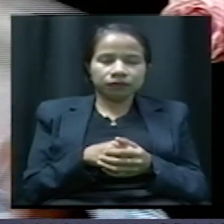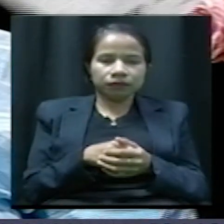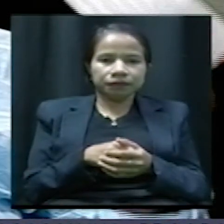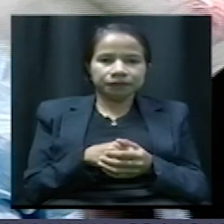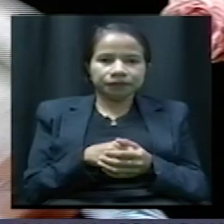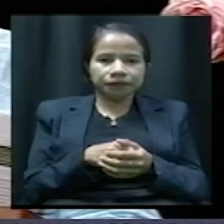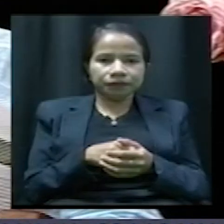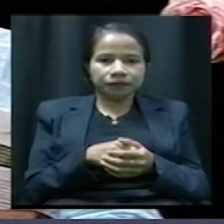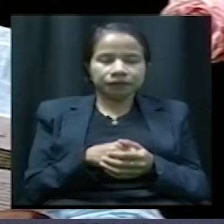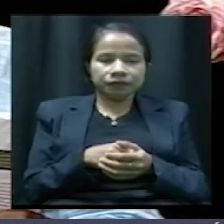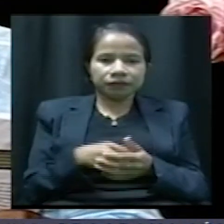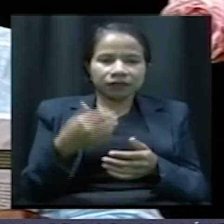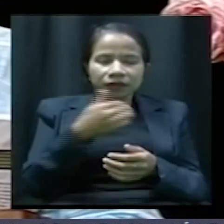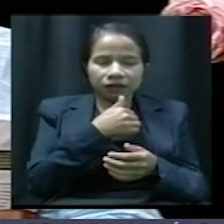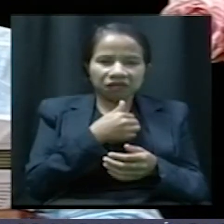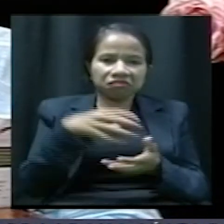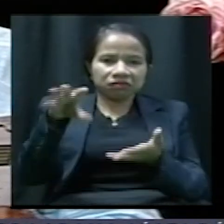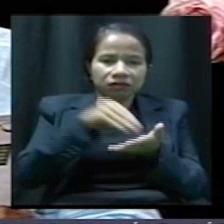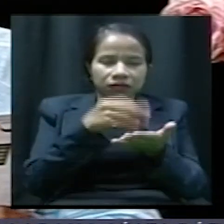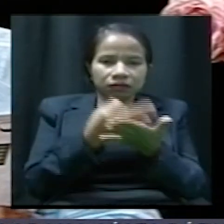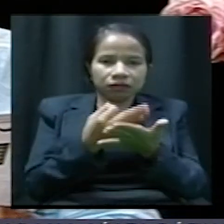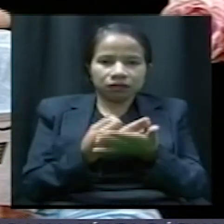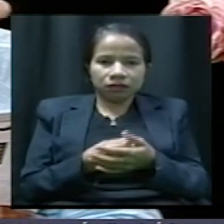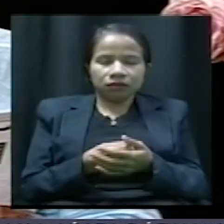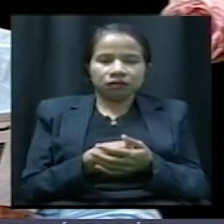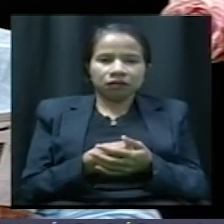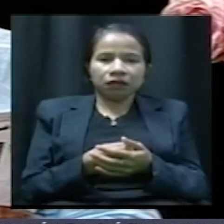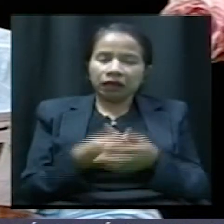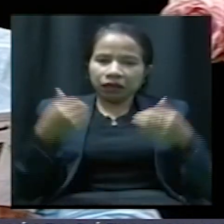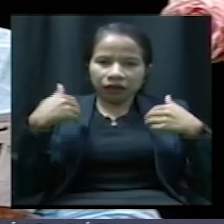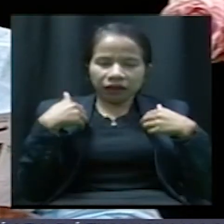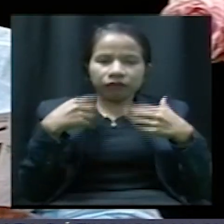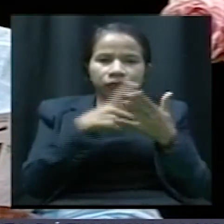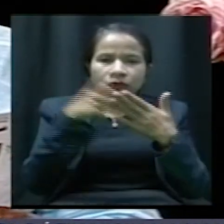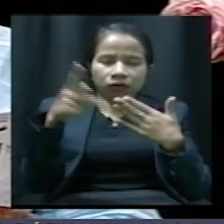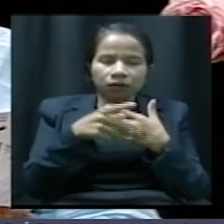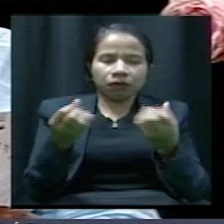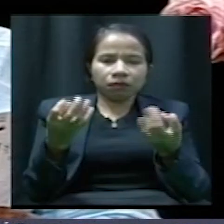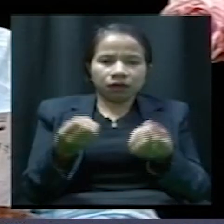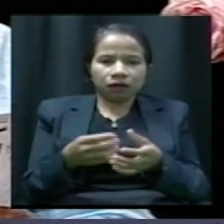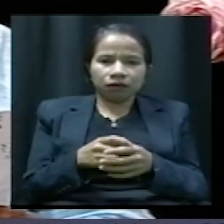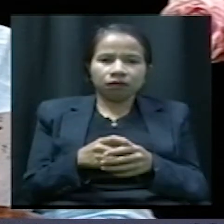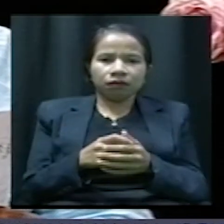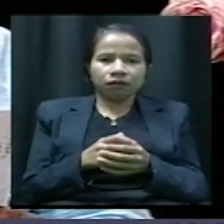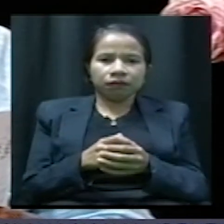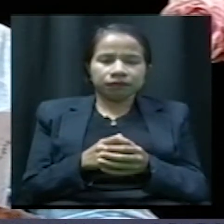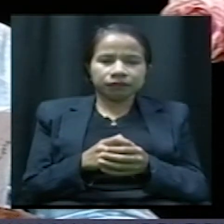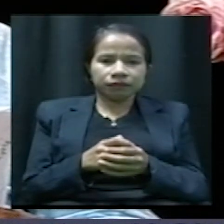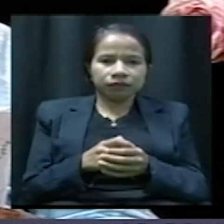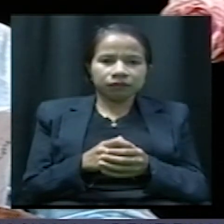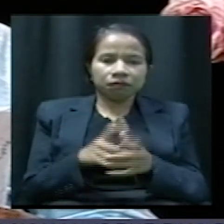disability national action plan ne si dok ya alokasaun asamento ne mak ya ne ba program barak ne ba institusaun ne program barak ne la menciono kona